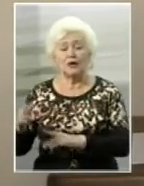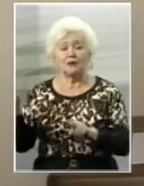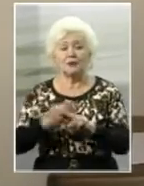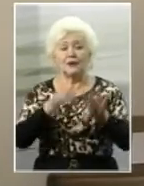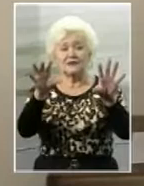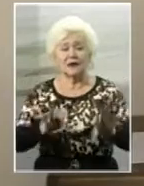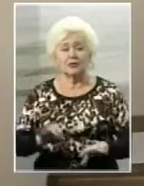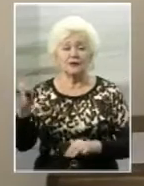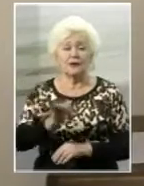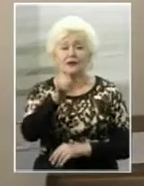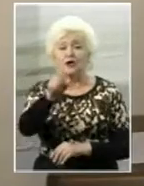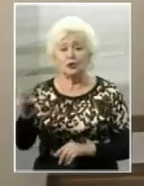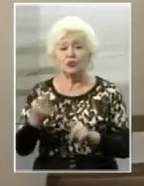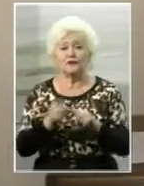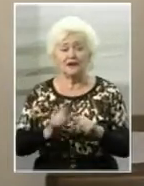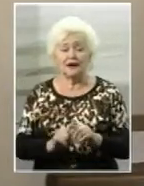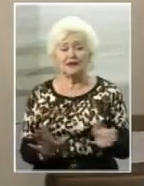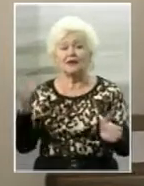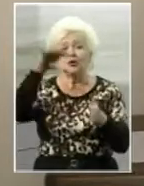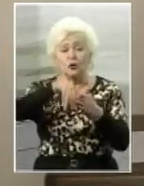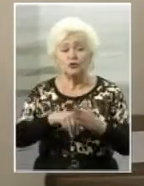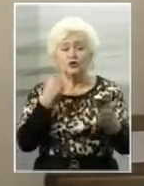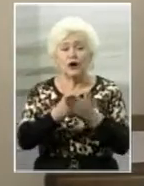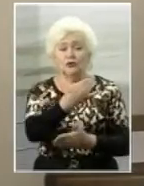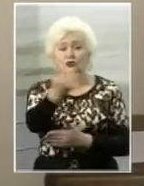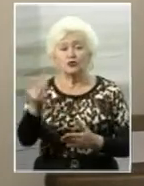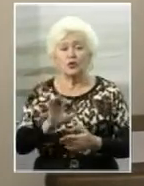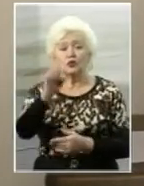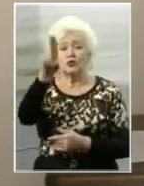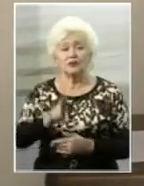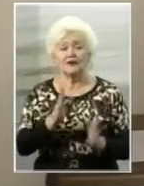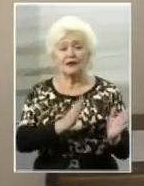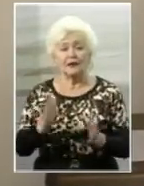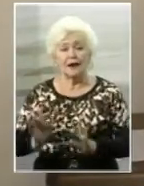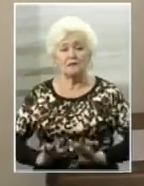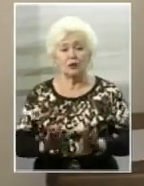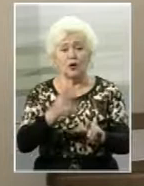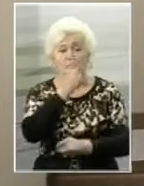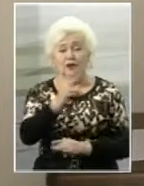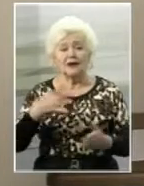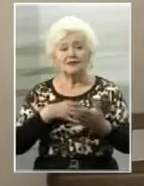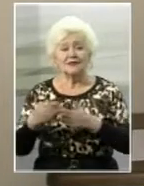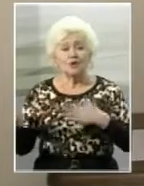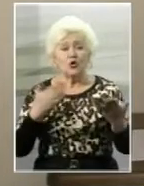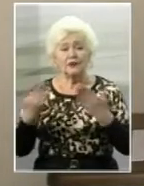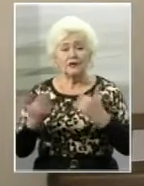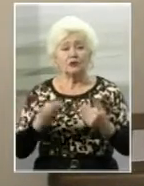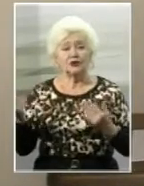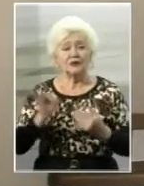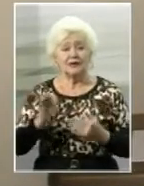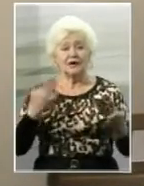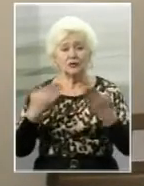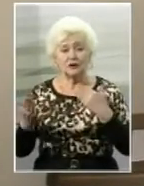і люди, які долучаються до цього соціального руху, вони показують своє відношення та ставлення.